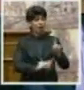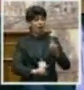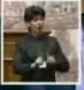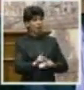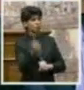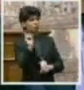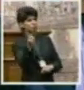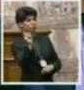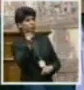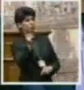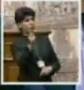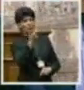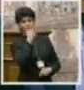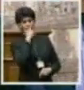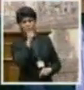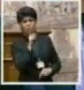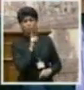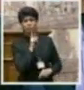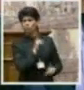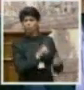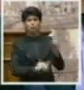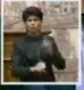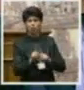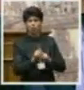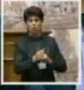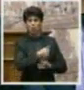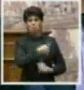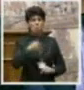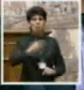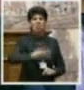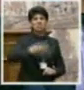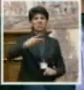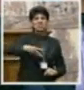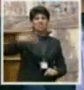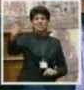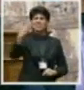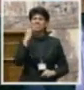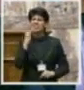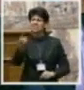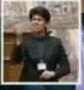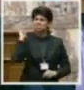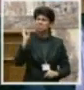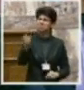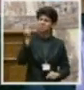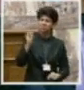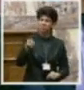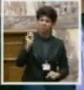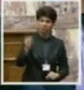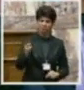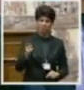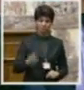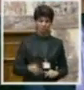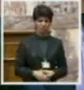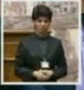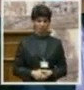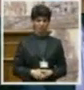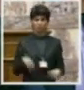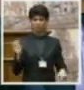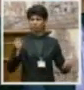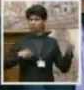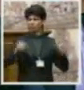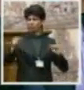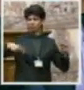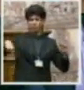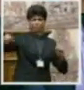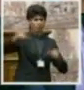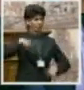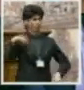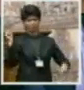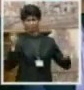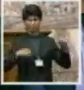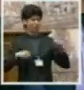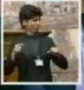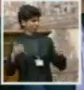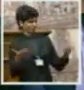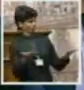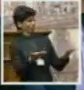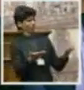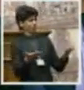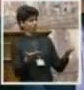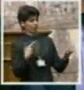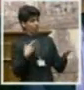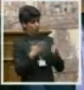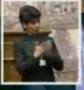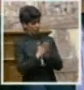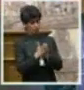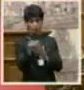Καραμαλή? Ο ΣΥΡΙΖΑ έκανε αντιπολίτευση στον Καραμαλή. Σκληρή αντιπολίτευση. Με σκληρότατες εκφράσεις σε αυτή τη Βουλή. Σας παρακαλώ,